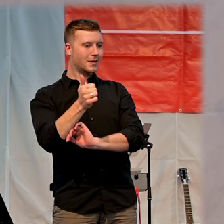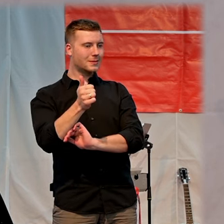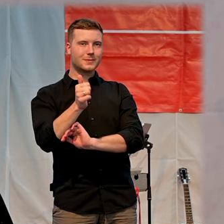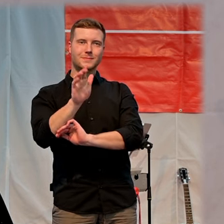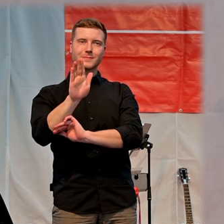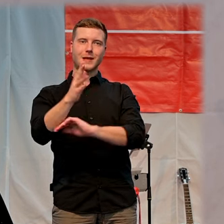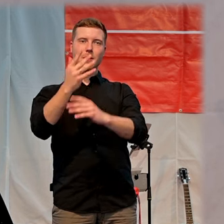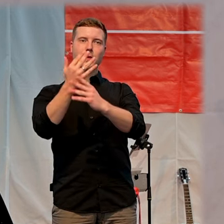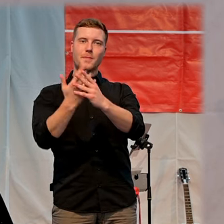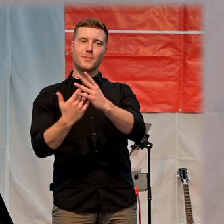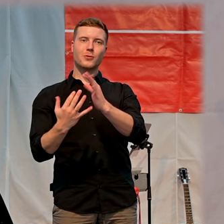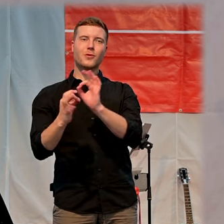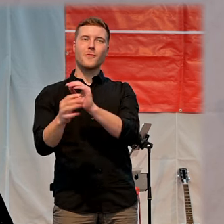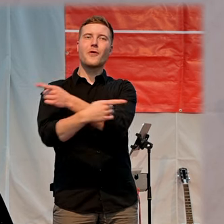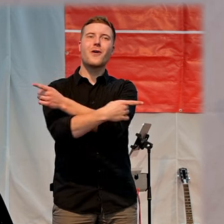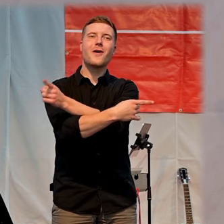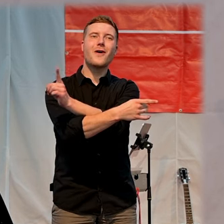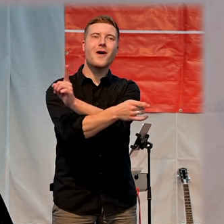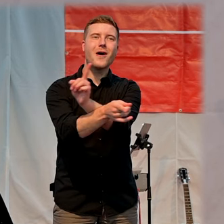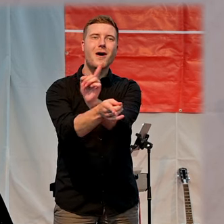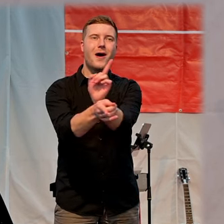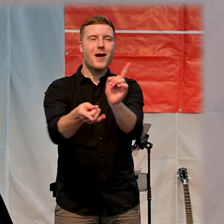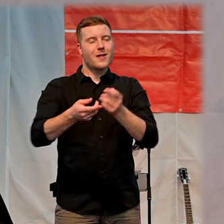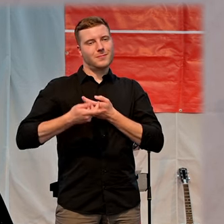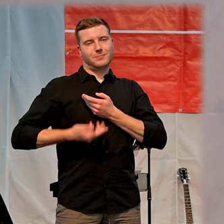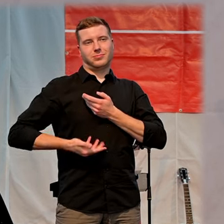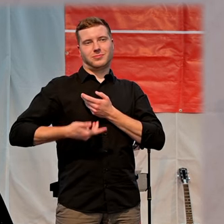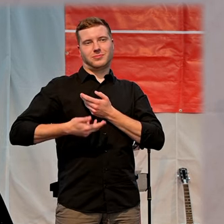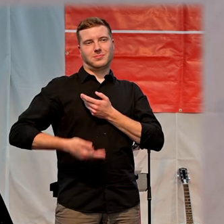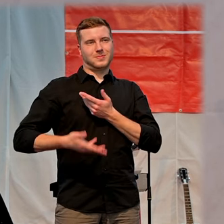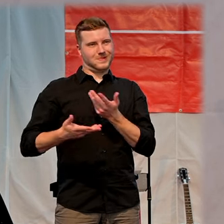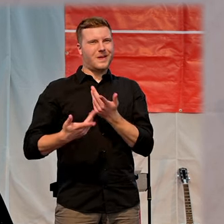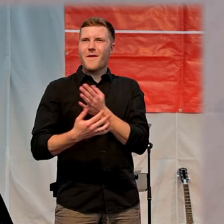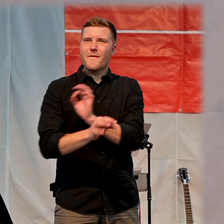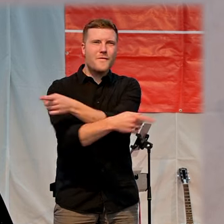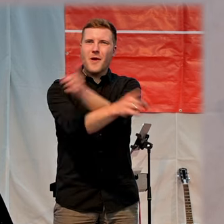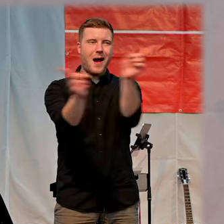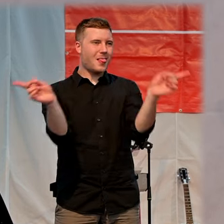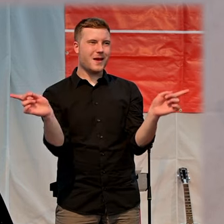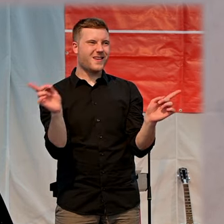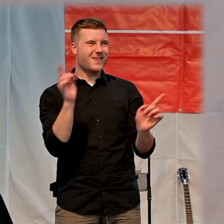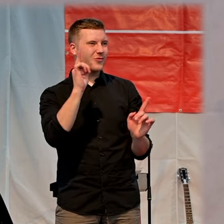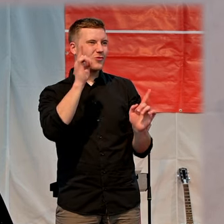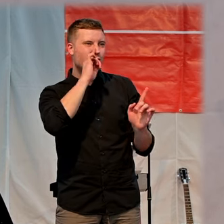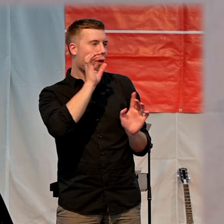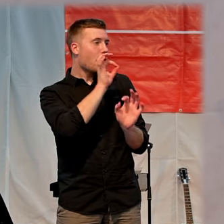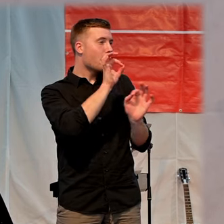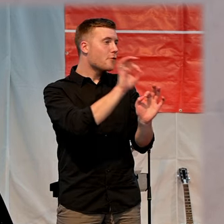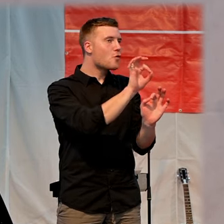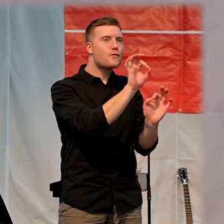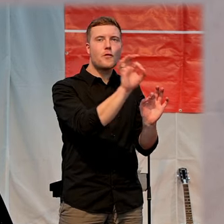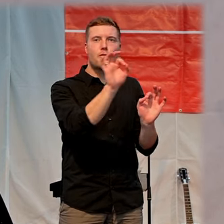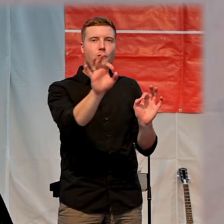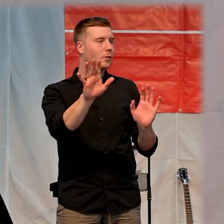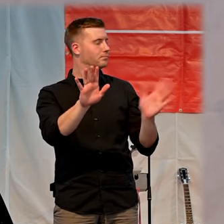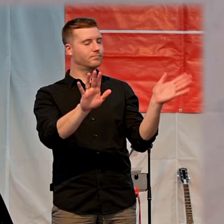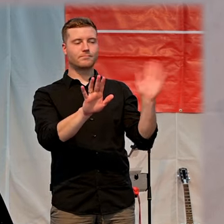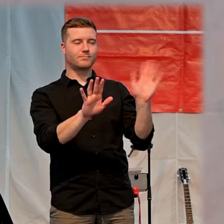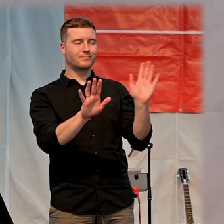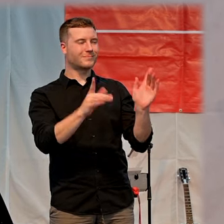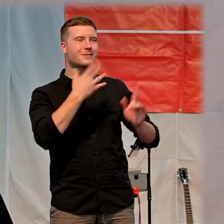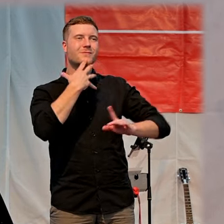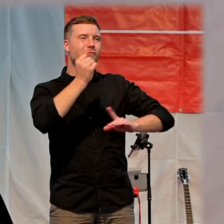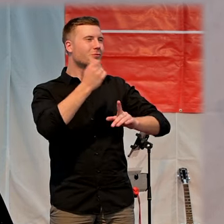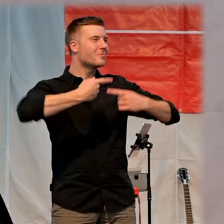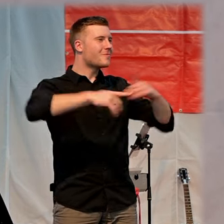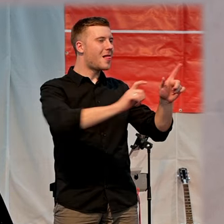Timotheus, Thessalonicher Brief etwa, Timotheus auch und viele andere. Er will, dass allen Menschen geholfen werde